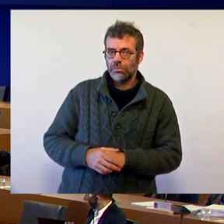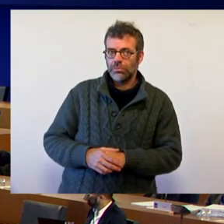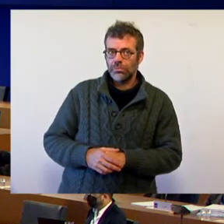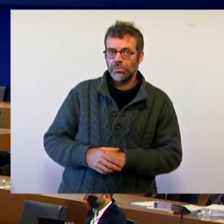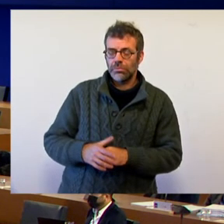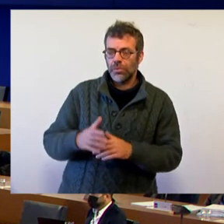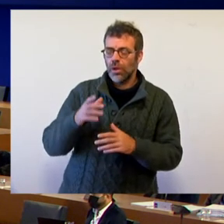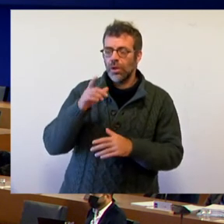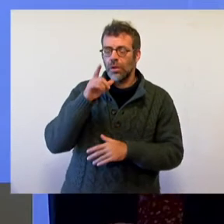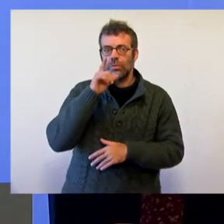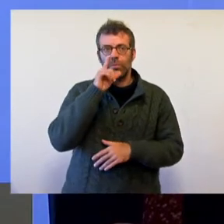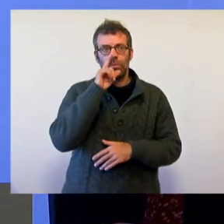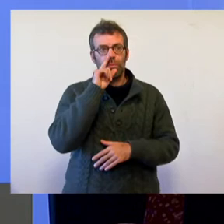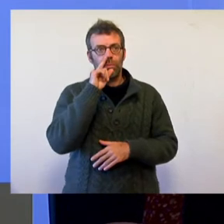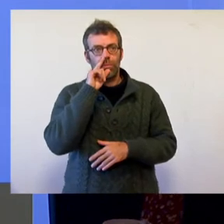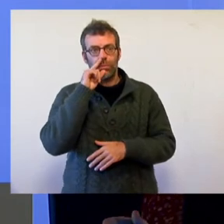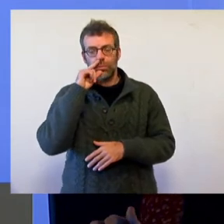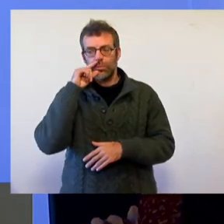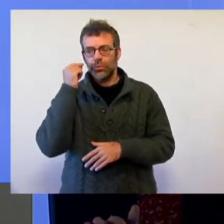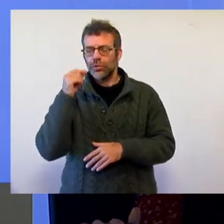Monsieur Alcandou, si vous voulez que je vous réponde?